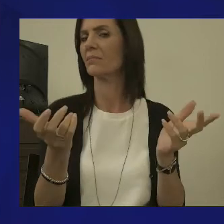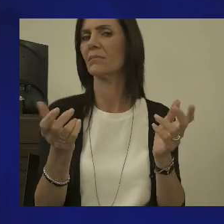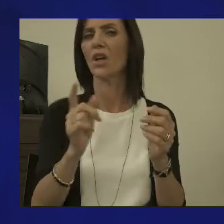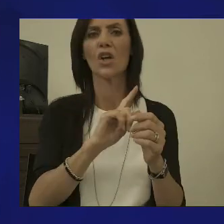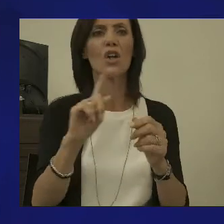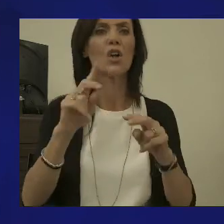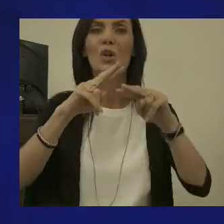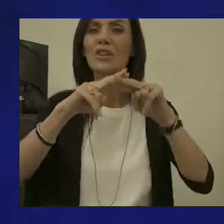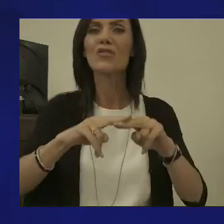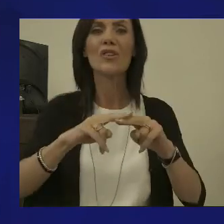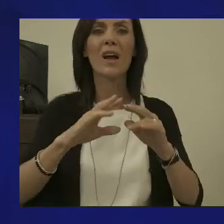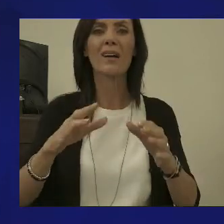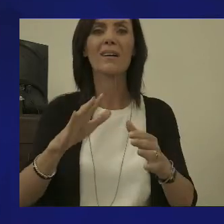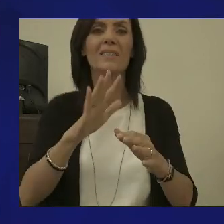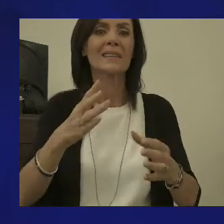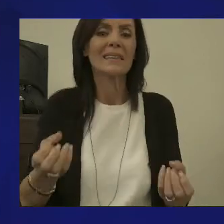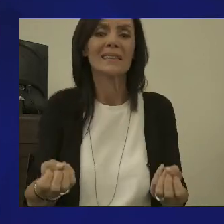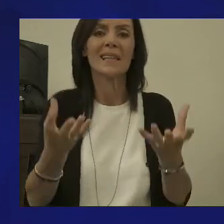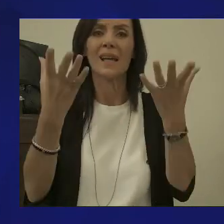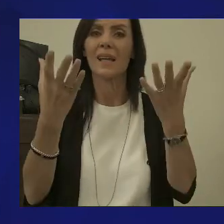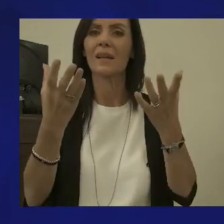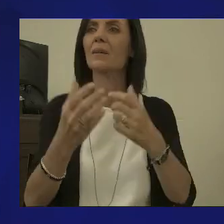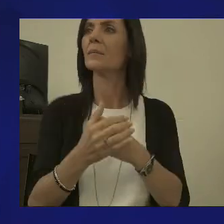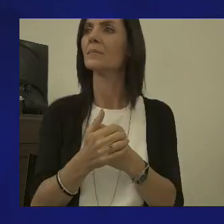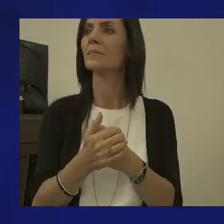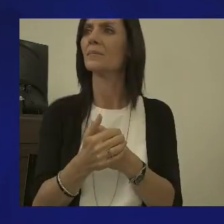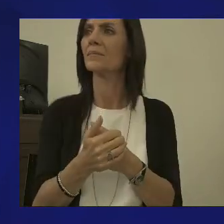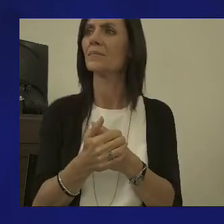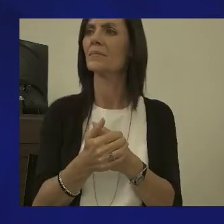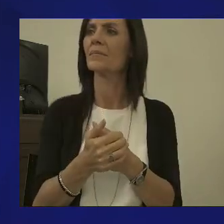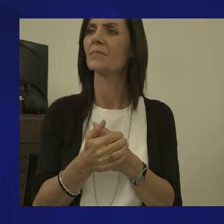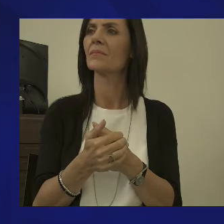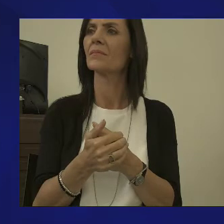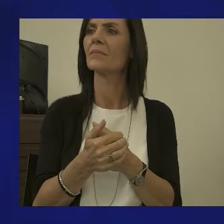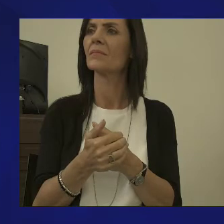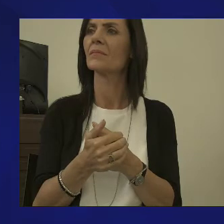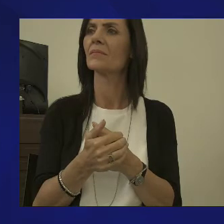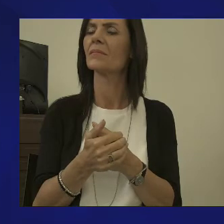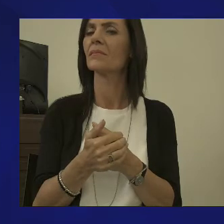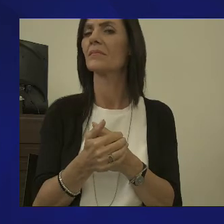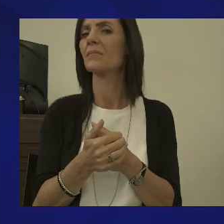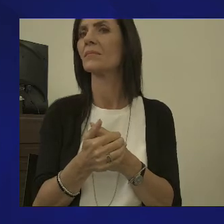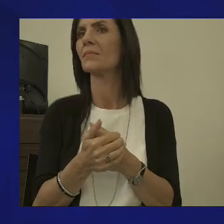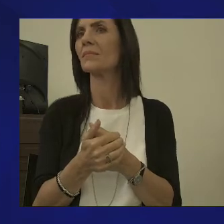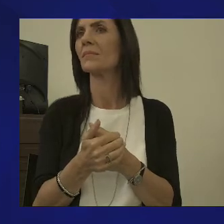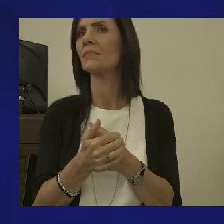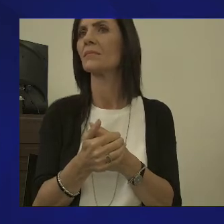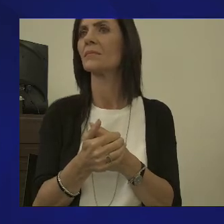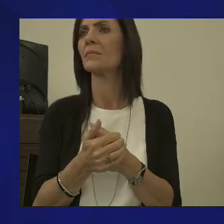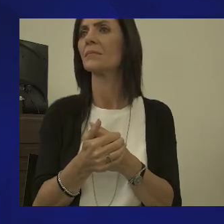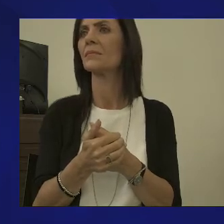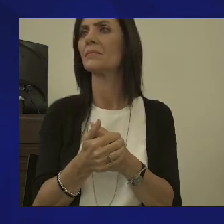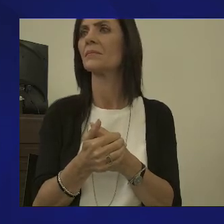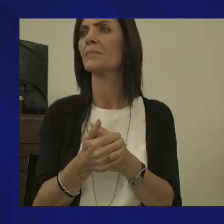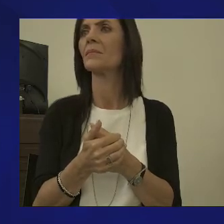אף ירק סביב הדבר הזה, עוד אני סוחר איך בא אריאל ואמר איזה מין אדנית יש שם שאין בה שום דבר עם